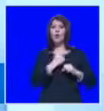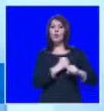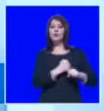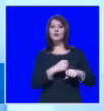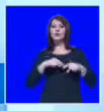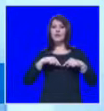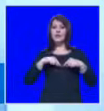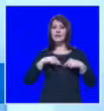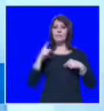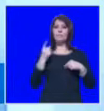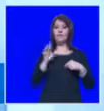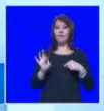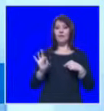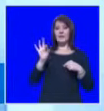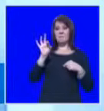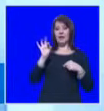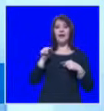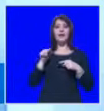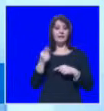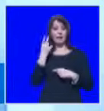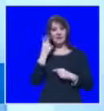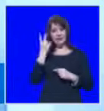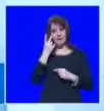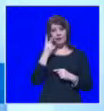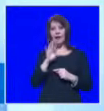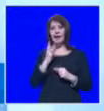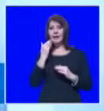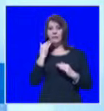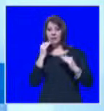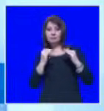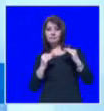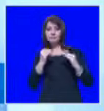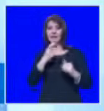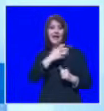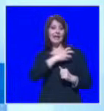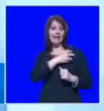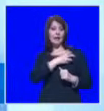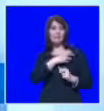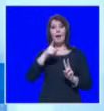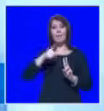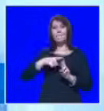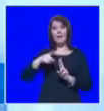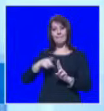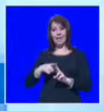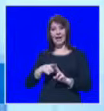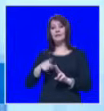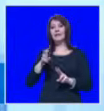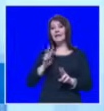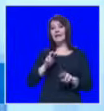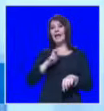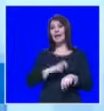който беше избран. И там стана ясно къде е разликата между ГЕРБ и Продължаваме промяната Демократична